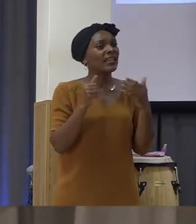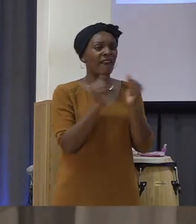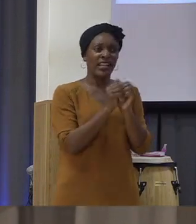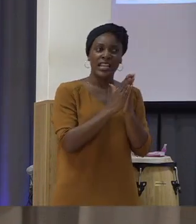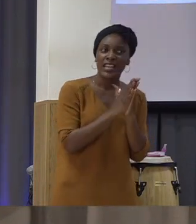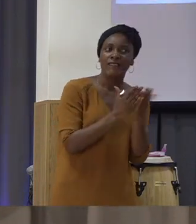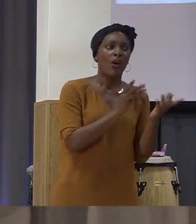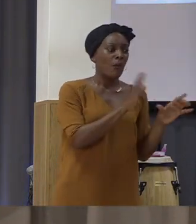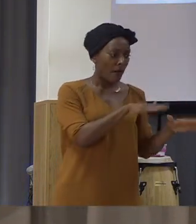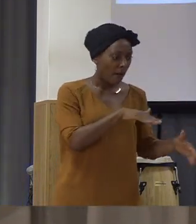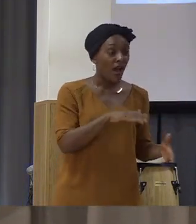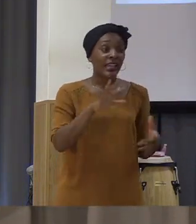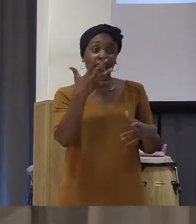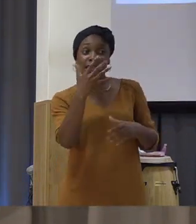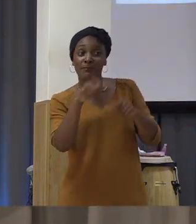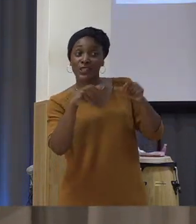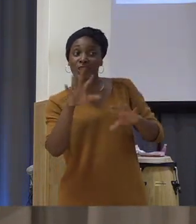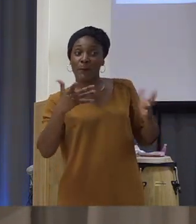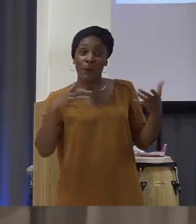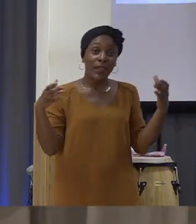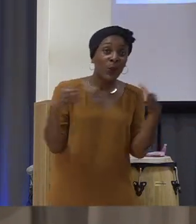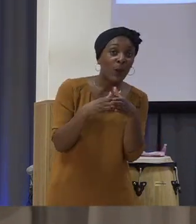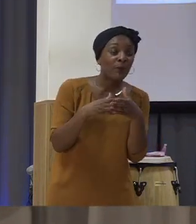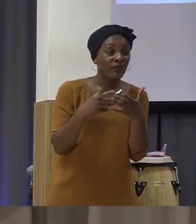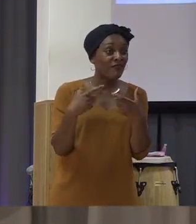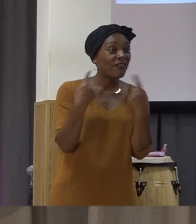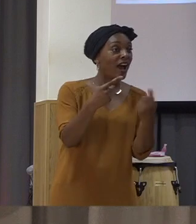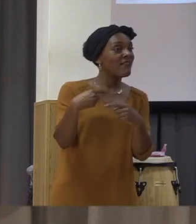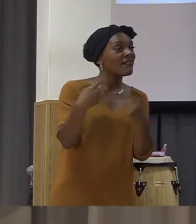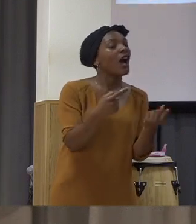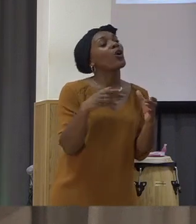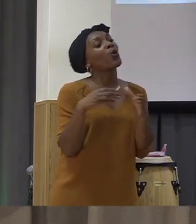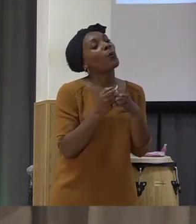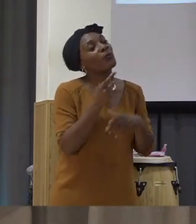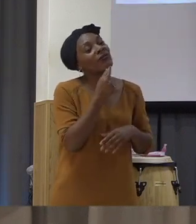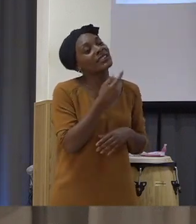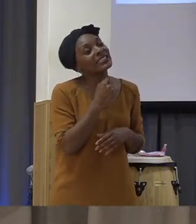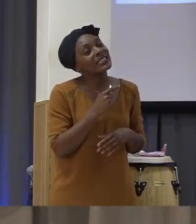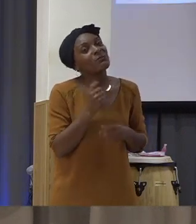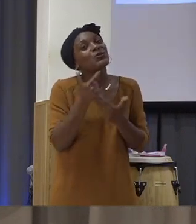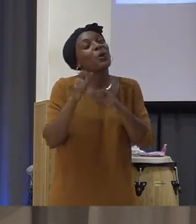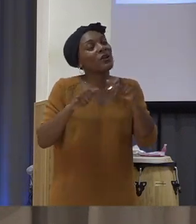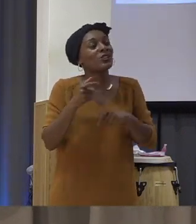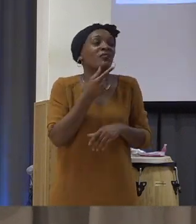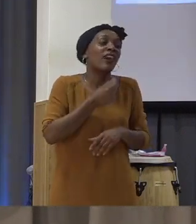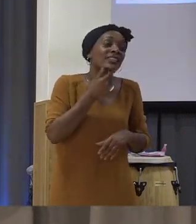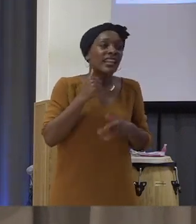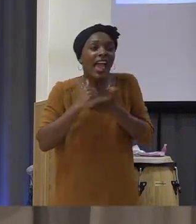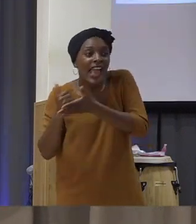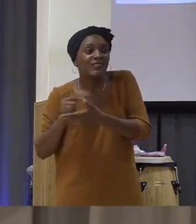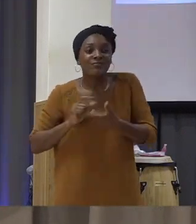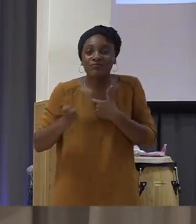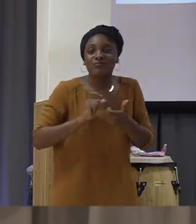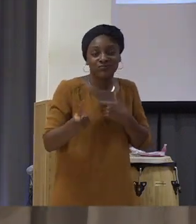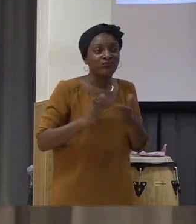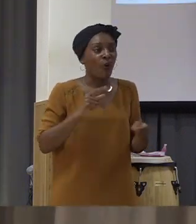qu'on était une quinzaine de l'église à faire cela. Donc déjà, quand vous êtes en groupe, c'est plus facile, vous êtes en groupe, vous entraînez. Et